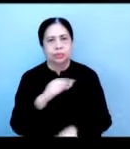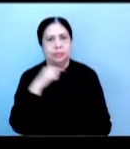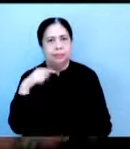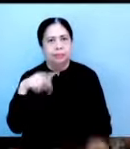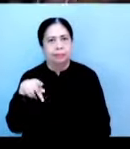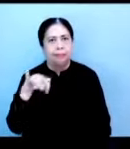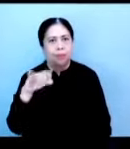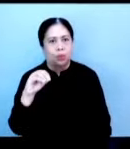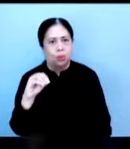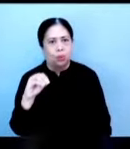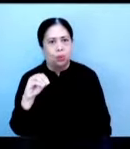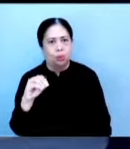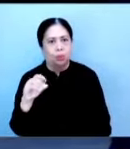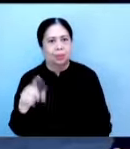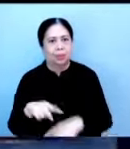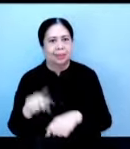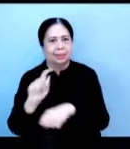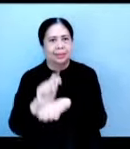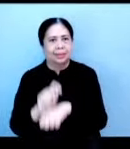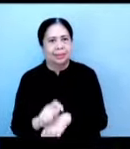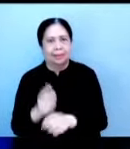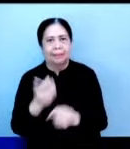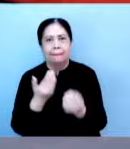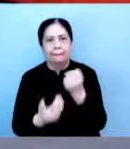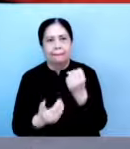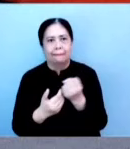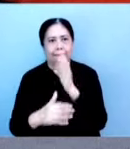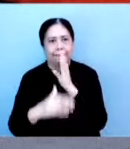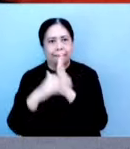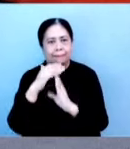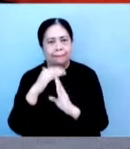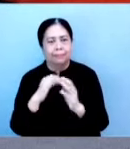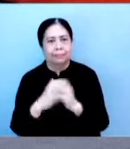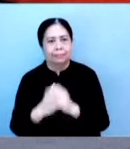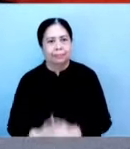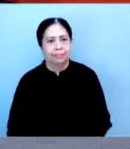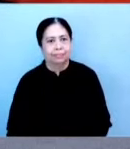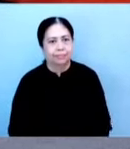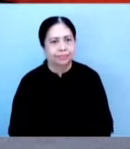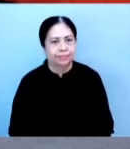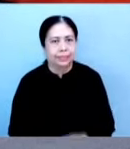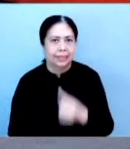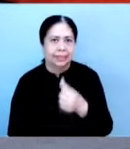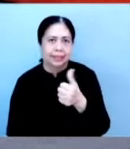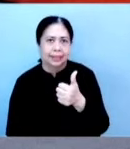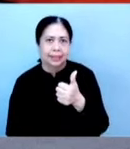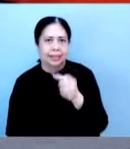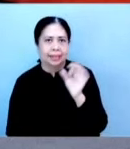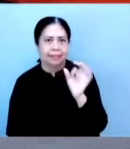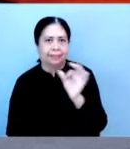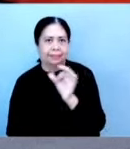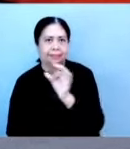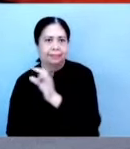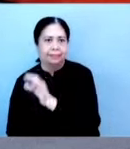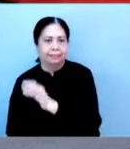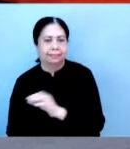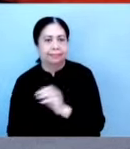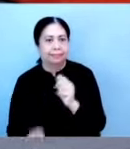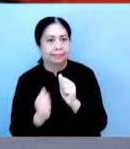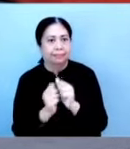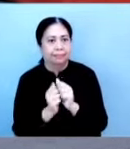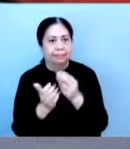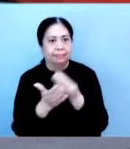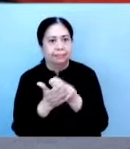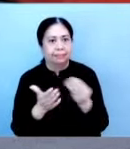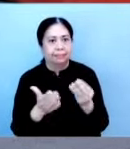it's classic po kasi nga po yun Po ordinary ordinary ito yung may 10 beads no tama baako for ano Yes po kumbaga pati yung materyales po